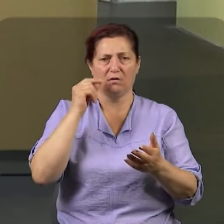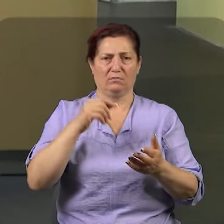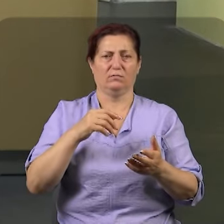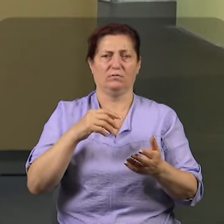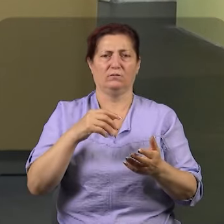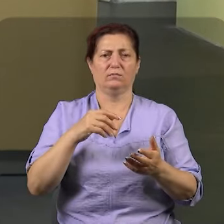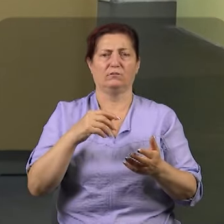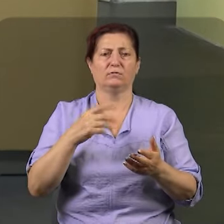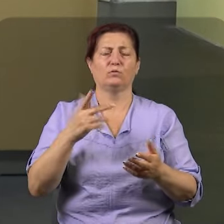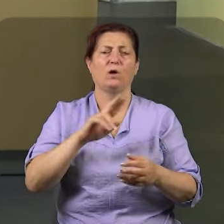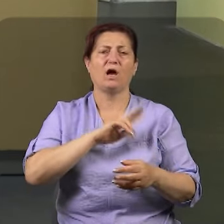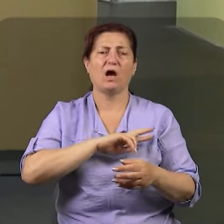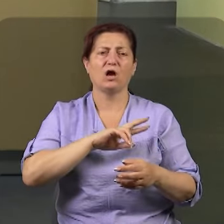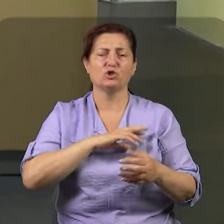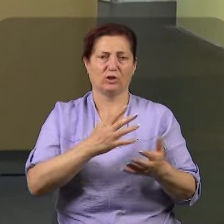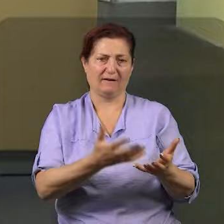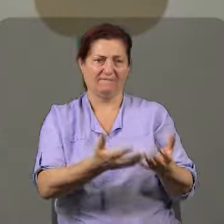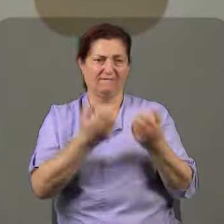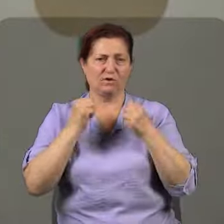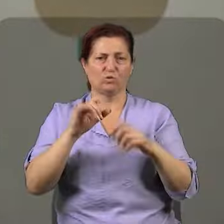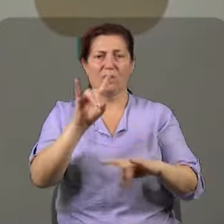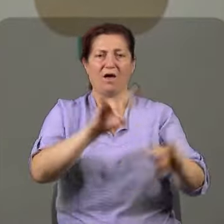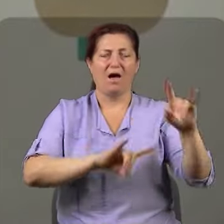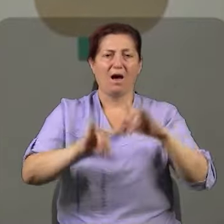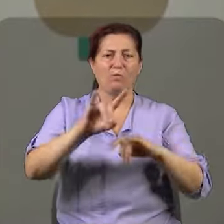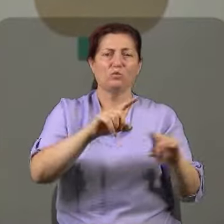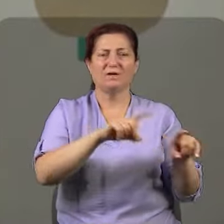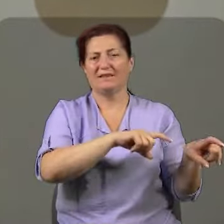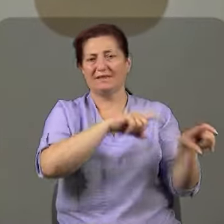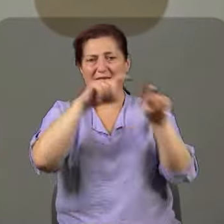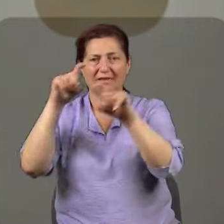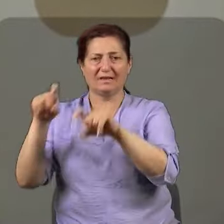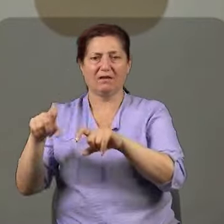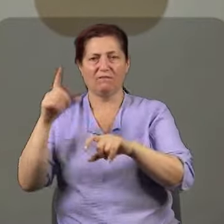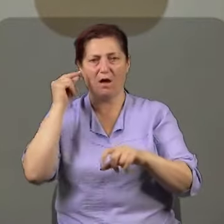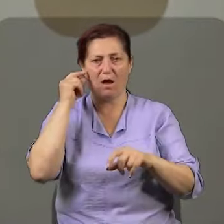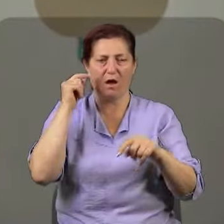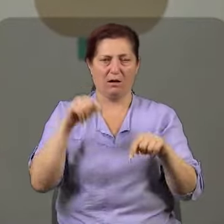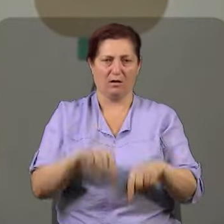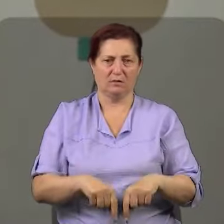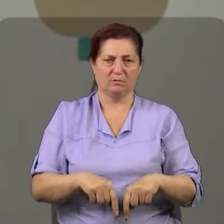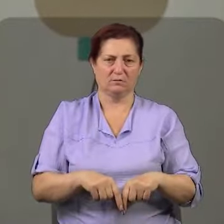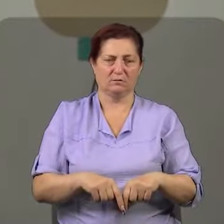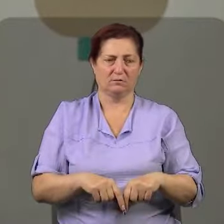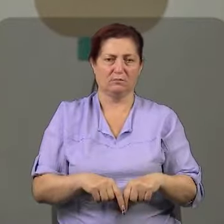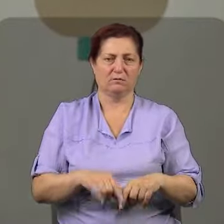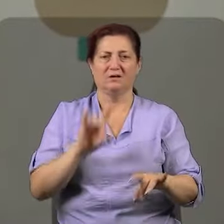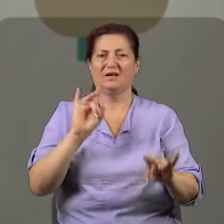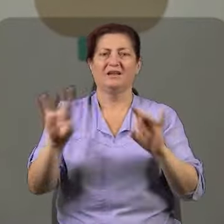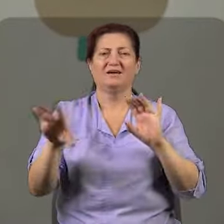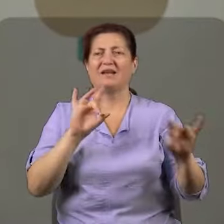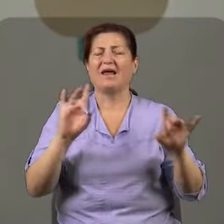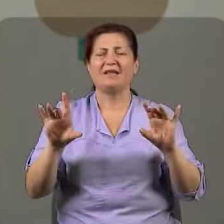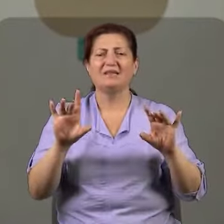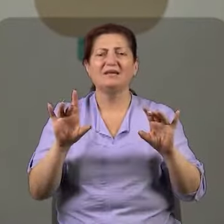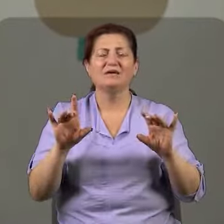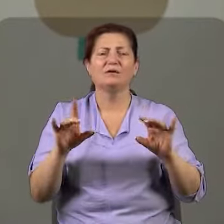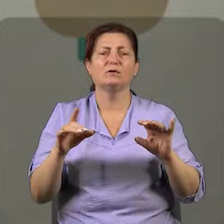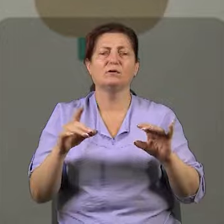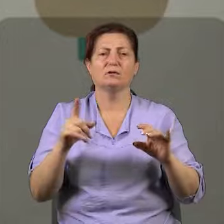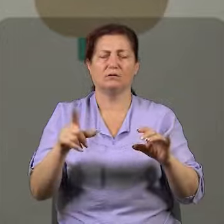ենք, աշխատանքի ես վերցնում, հա, իրենց համոզում ես տեղափոխվել Հայաստան, recruiting ես անում, հա, ոնց անգլերեն ասում են,